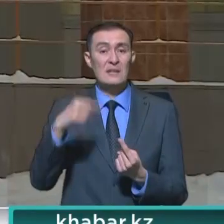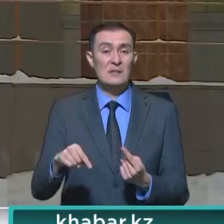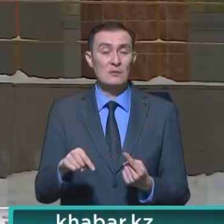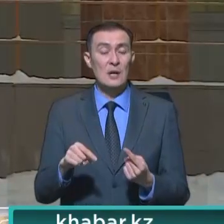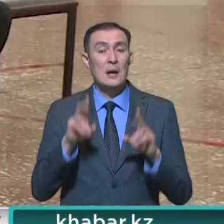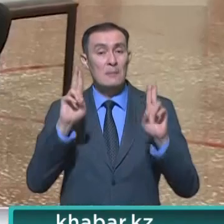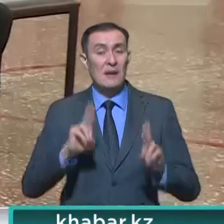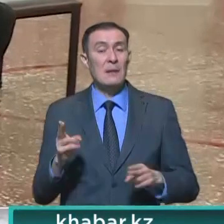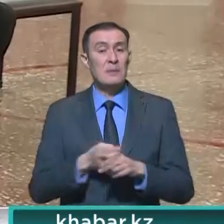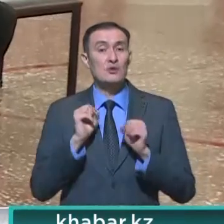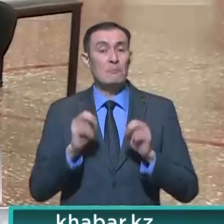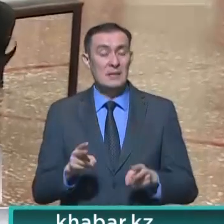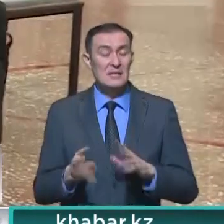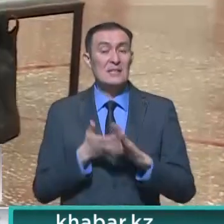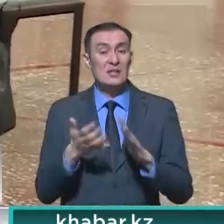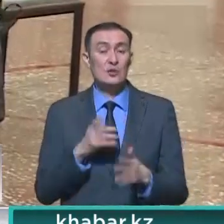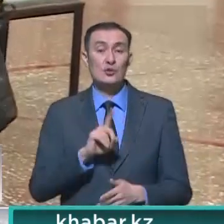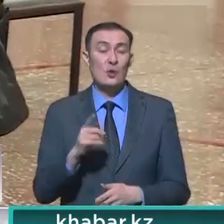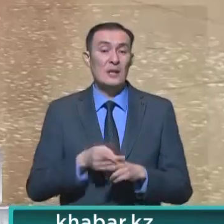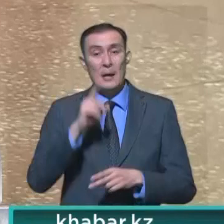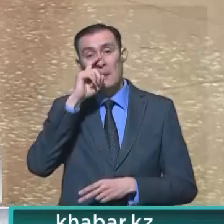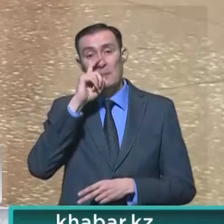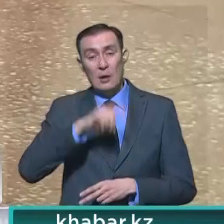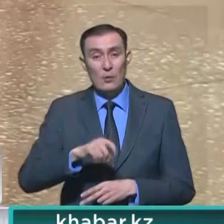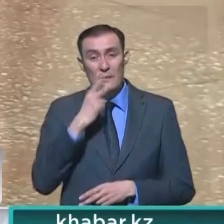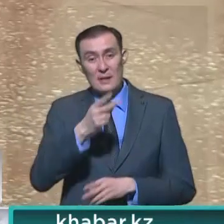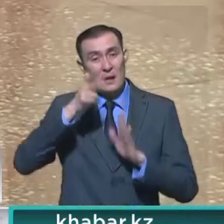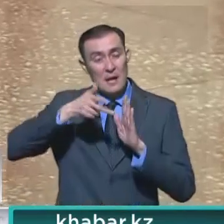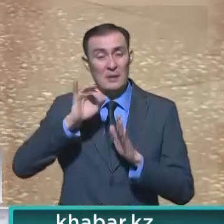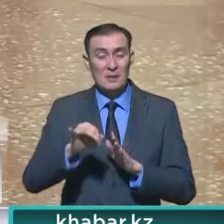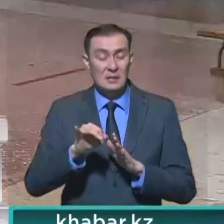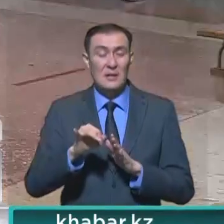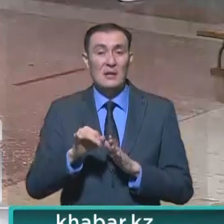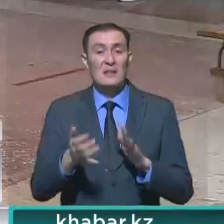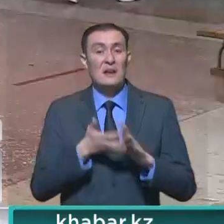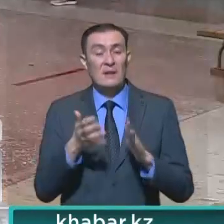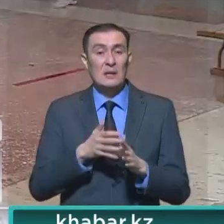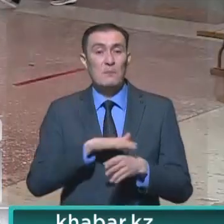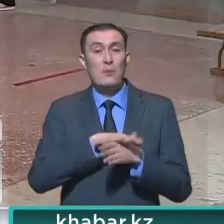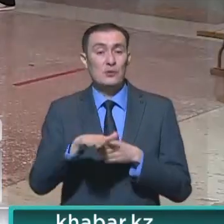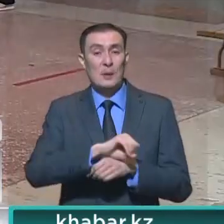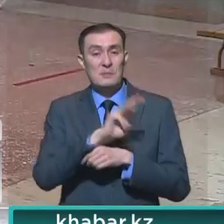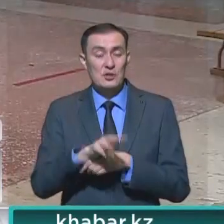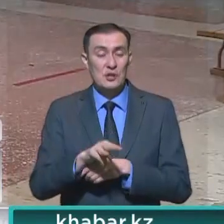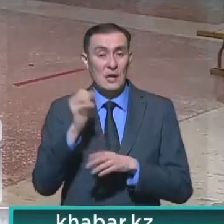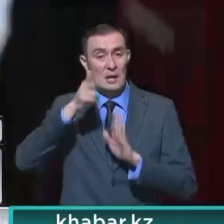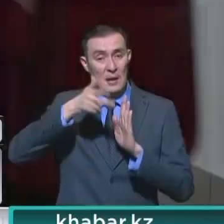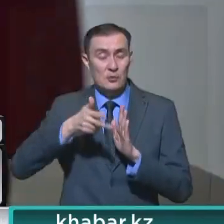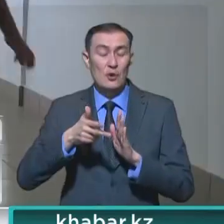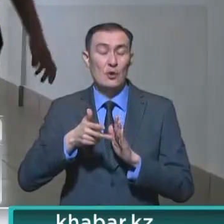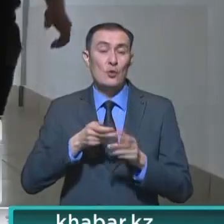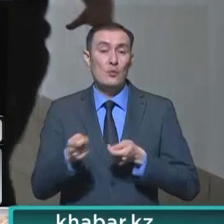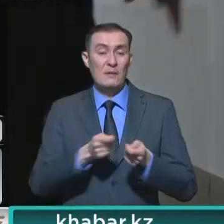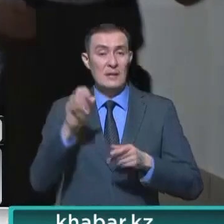требованиям безопасности. Основные недочеты – плохое разрешение видеокамер и наличие слепых зон в учебных заведениях. По данным Управления